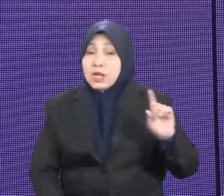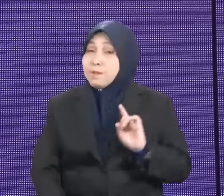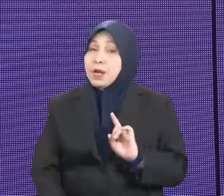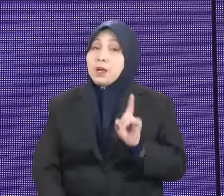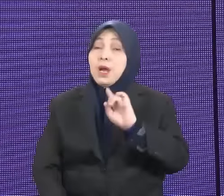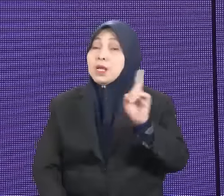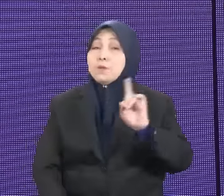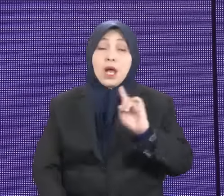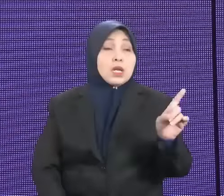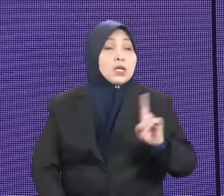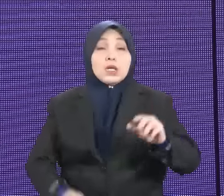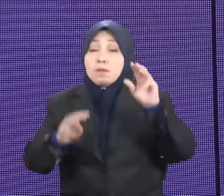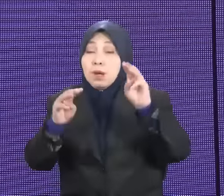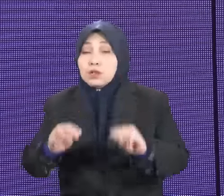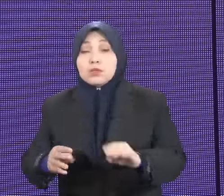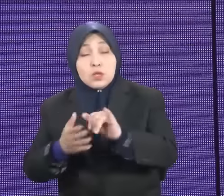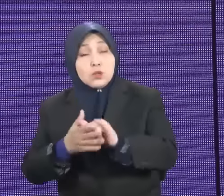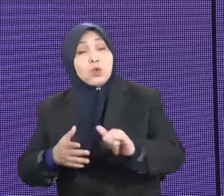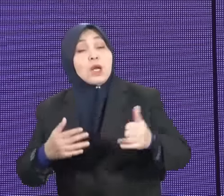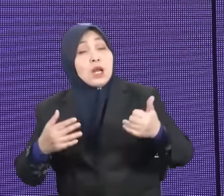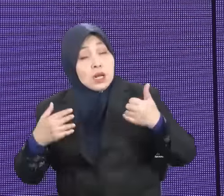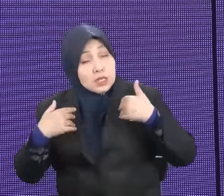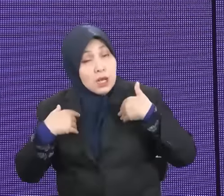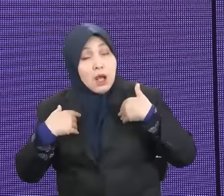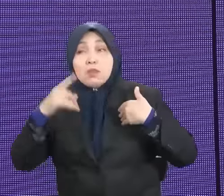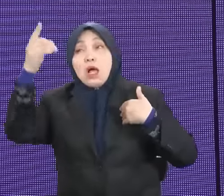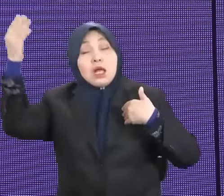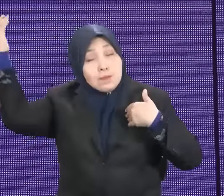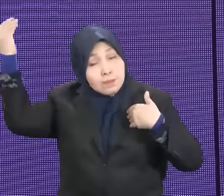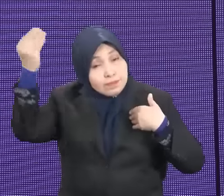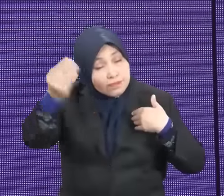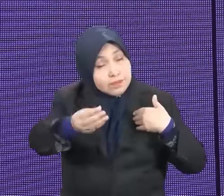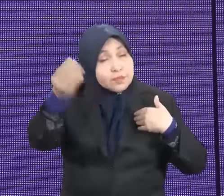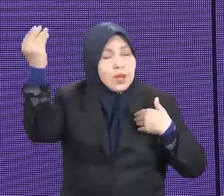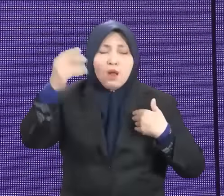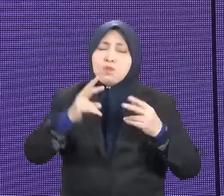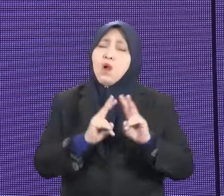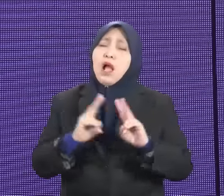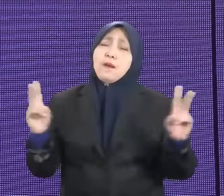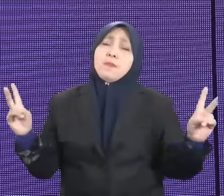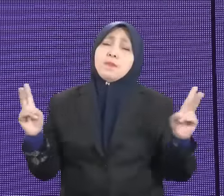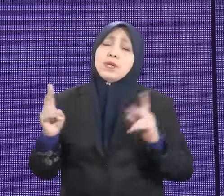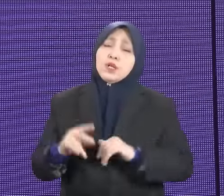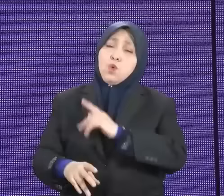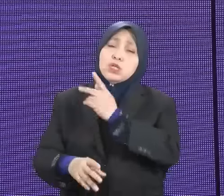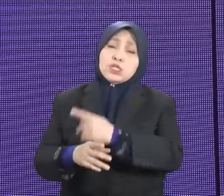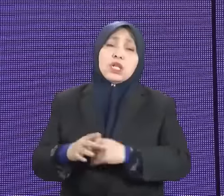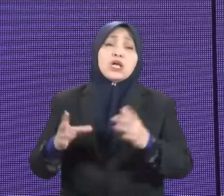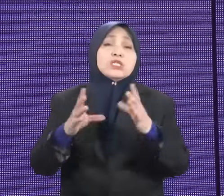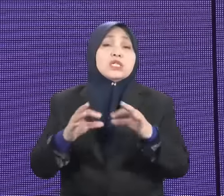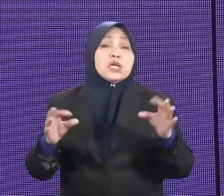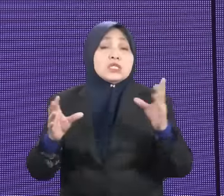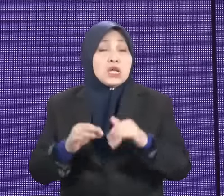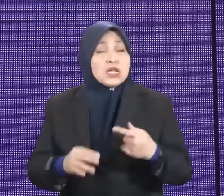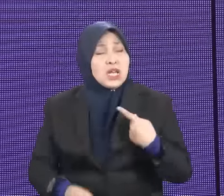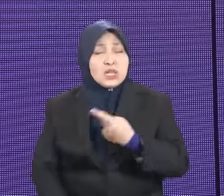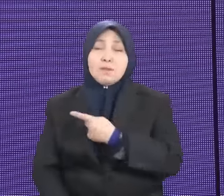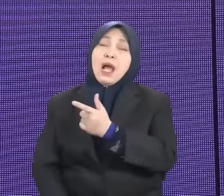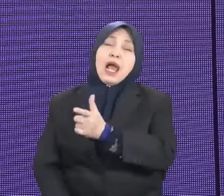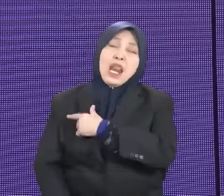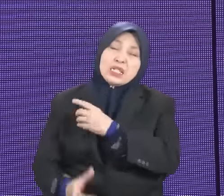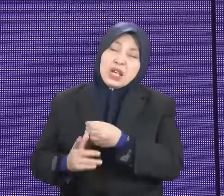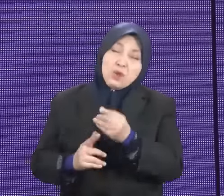Allah akan datangkan kamu semua segalanya Allah amat berkuasa kita malas kita